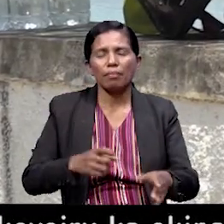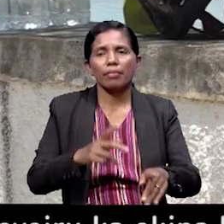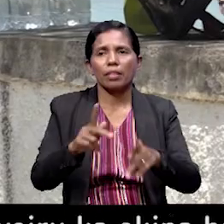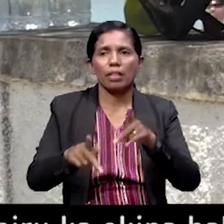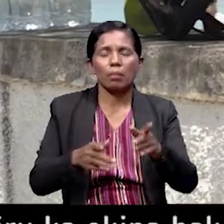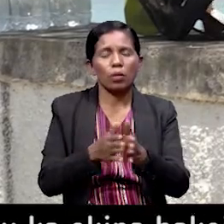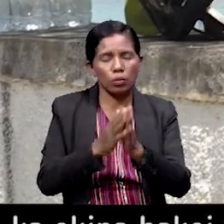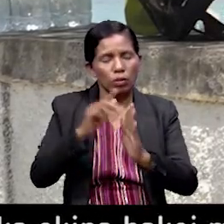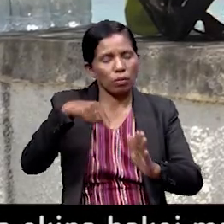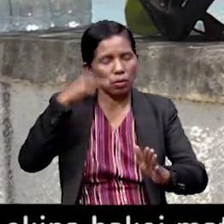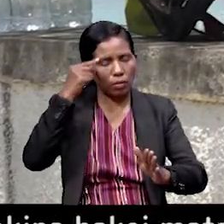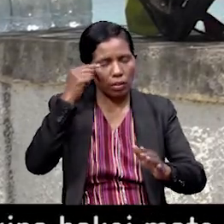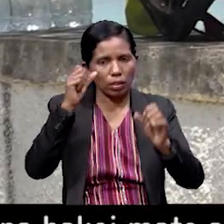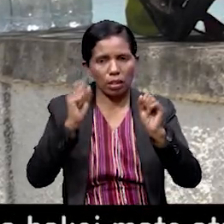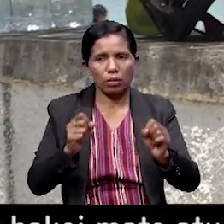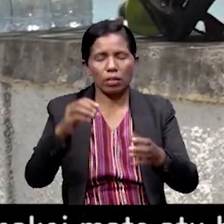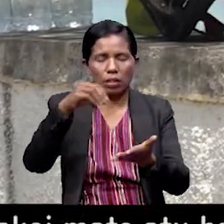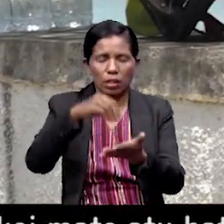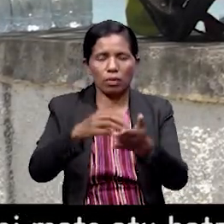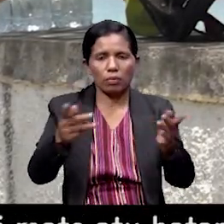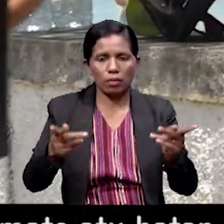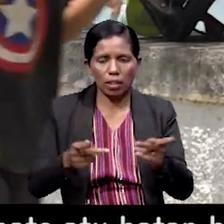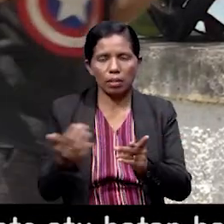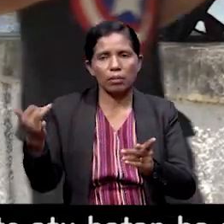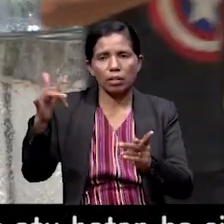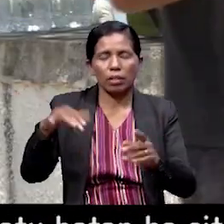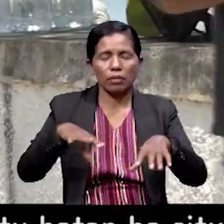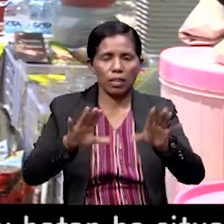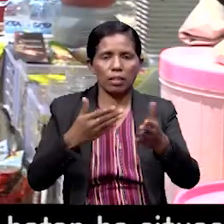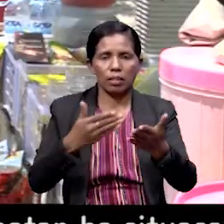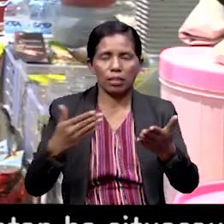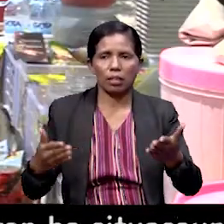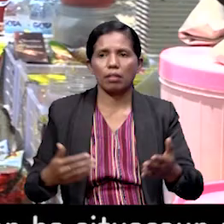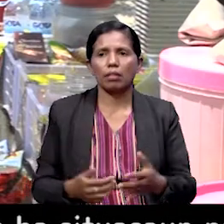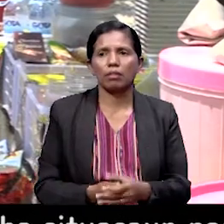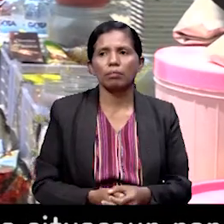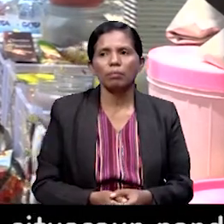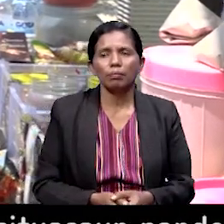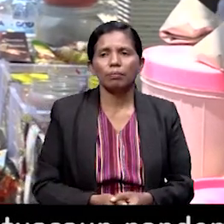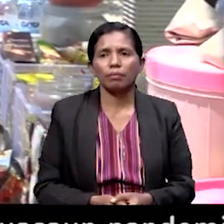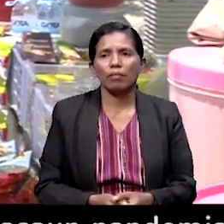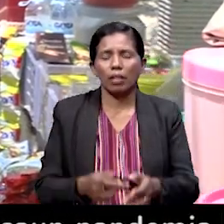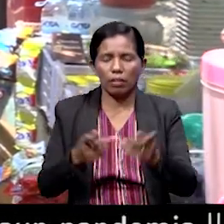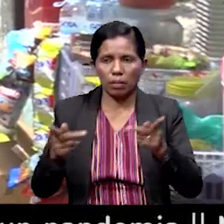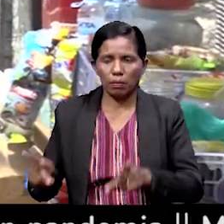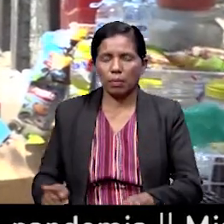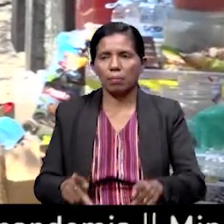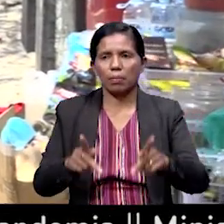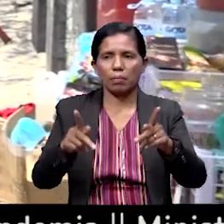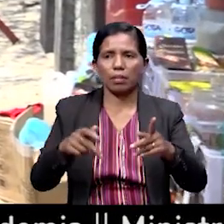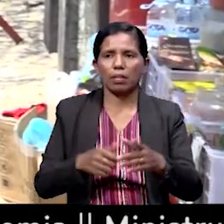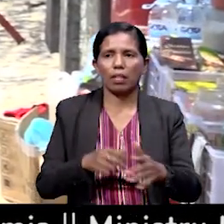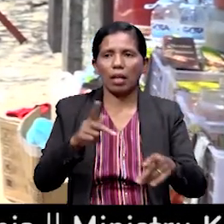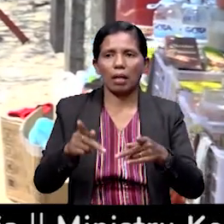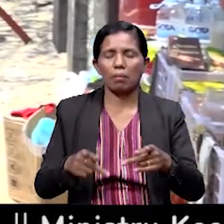sira husu governo atu kria fatin basira oho di faan sesan. Fatin dene kan fatin publika le ne be emang